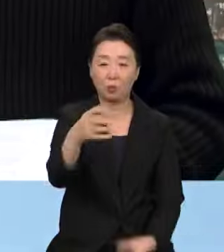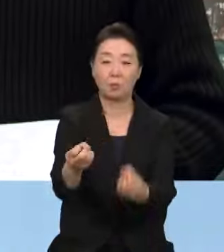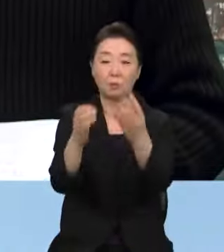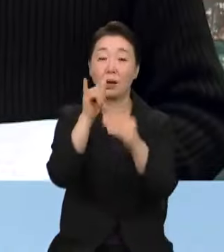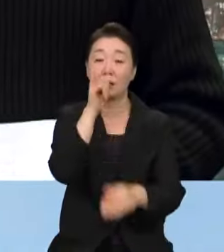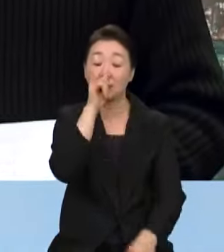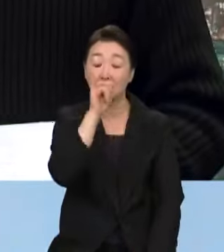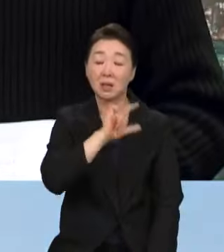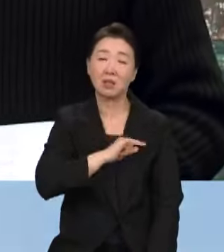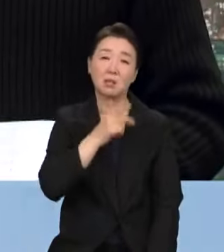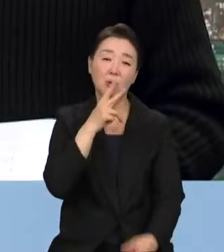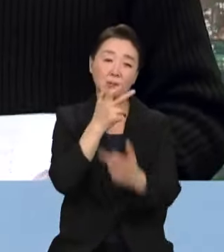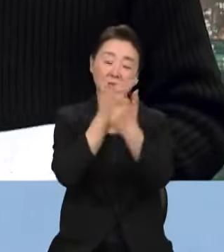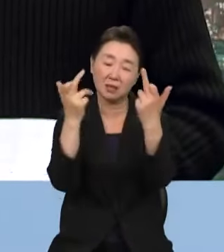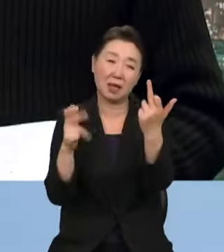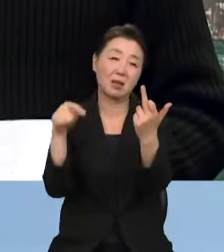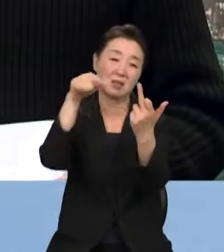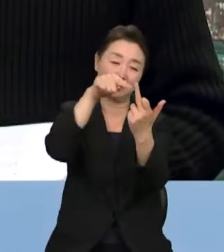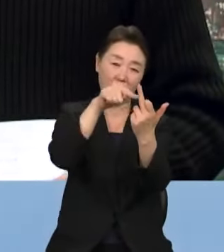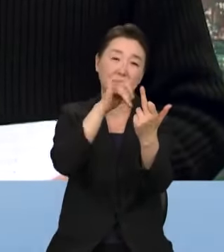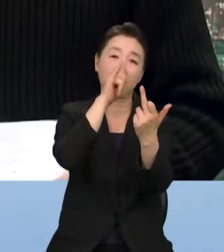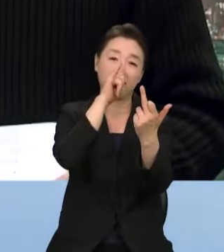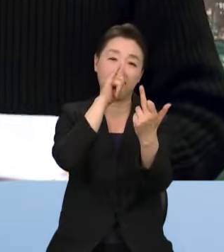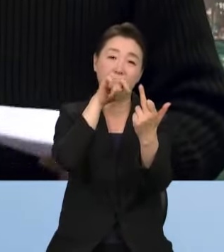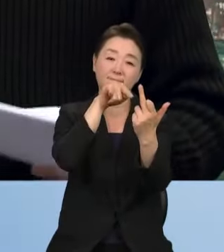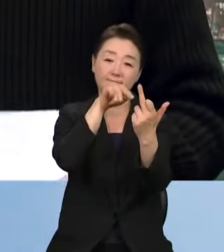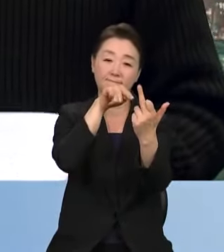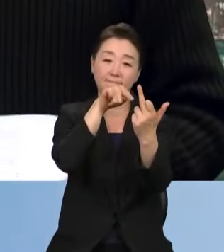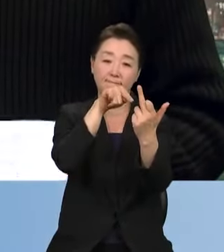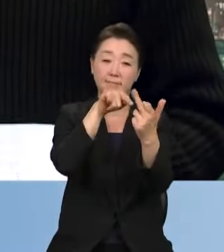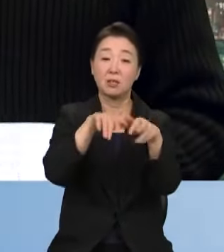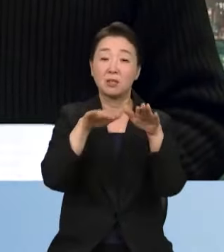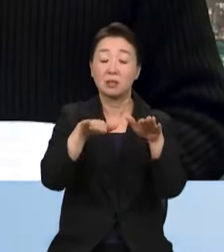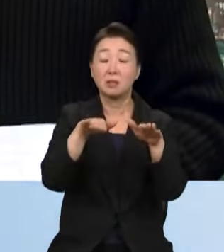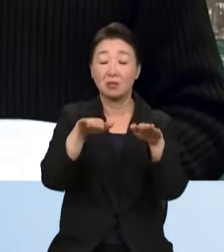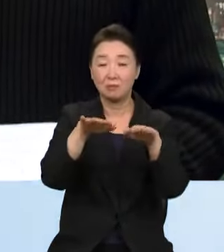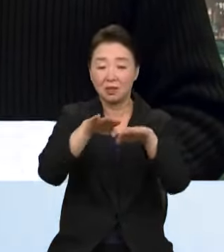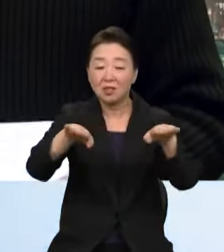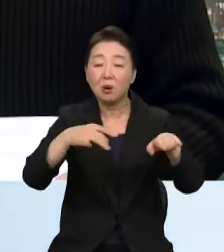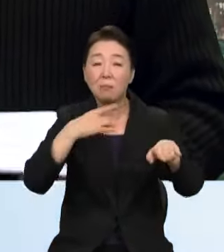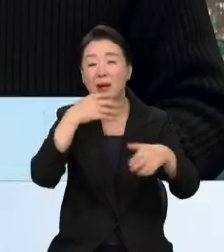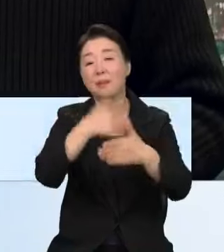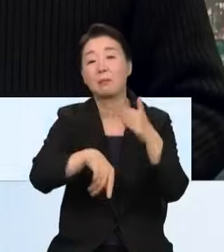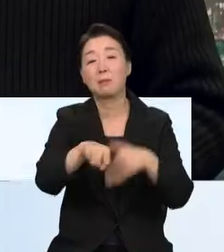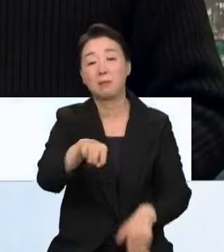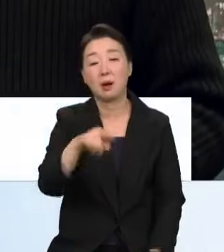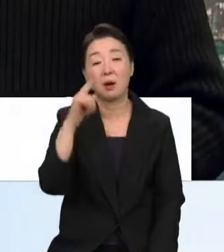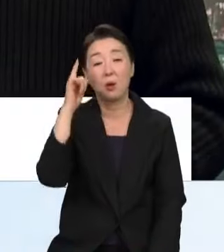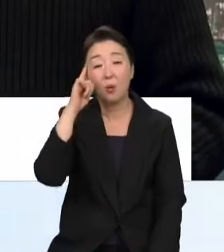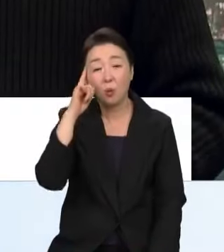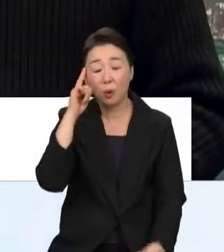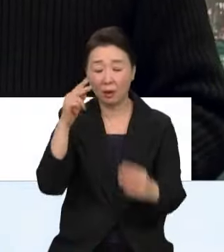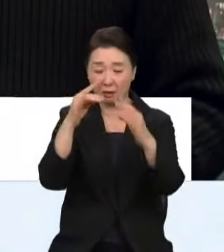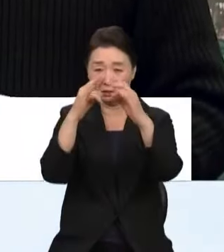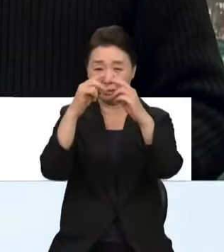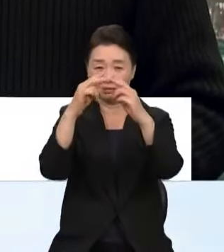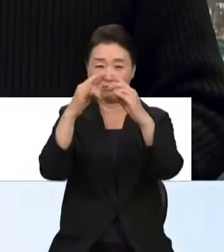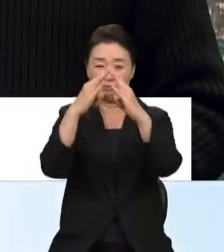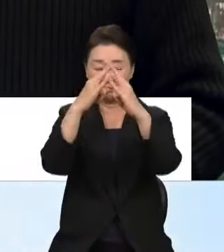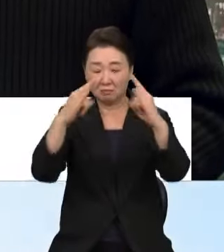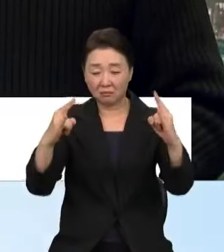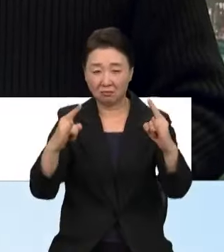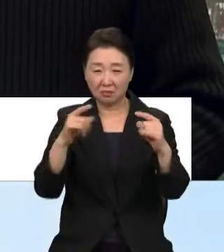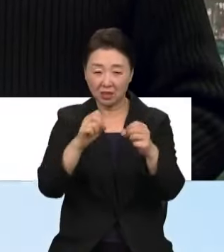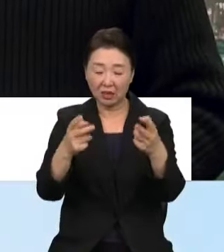이름없는 야산 정상 부근에 있는 장소였습니다 지금은 터만 덩그러이 남아 그 마련된 제사상이 좀